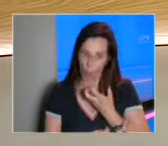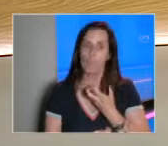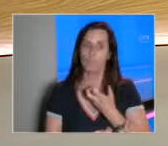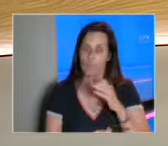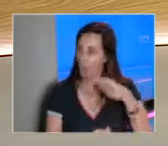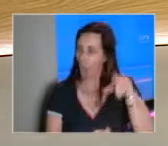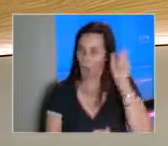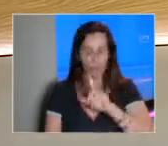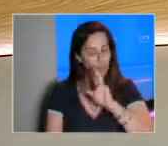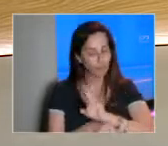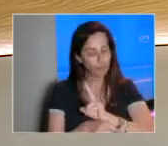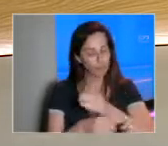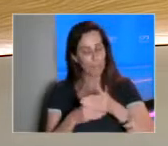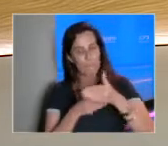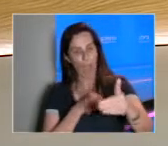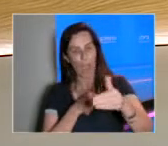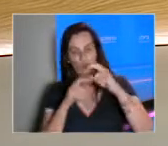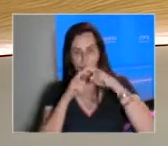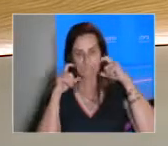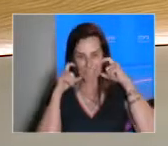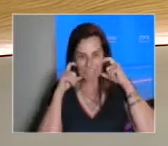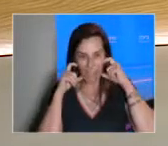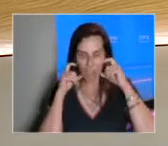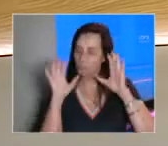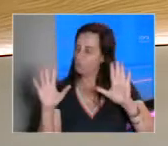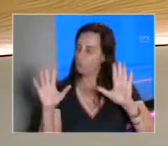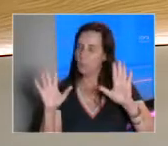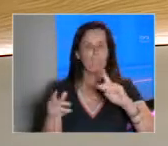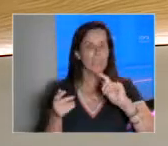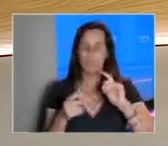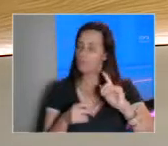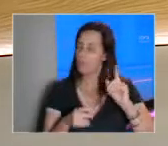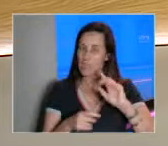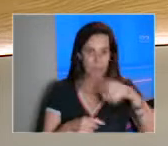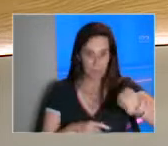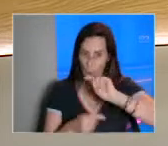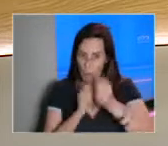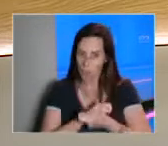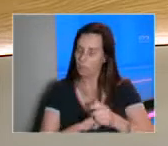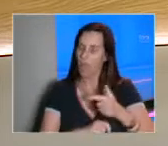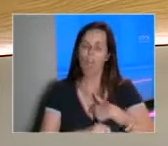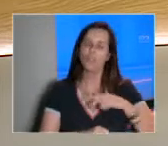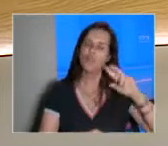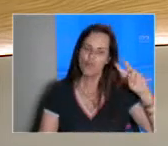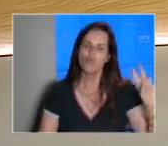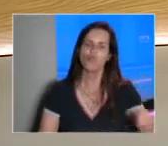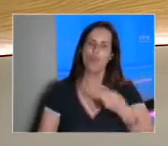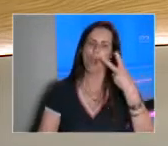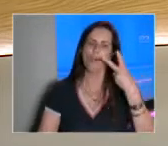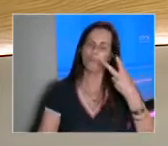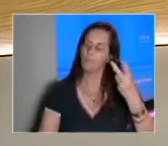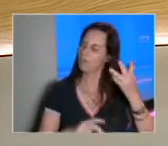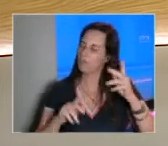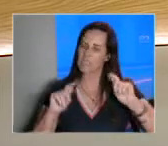אם הציבור לא יקפיד על המרחק וחבישת מסכות, וישנה את ההתנהגות שלו, אנחנו נביא על עצמנו את